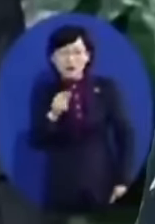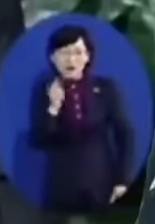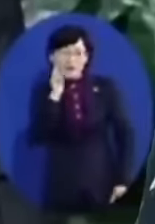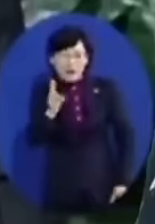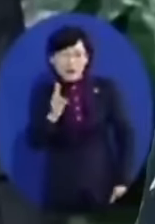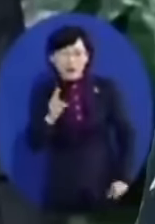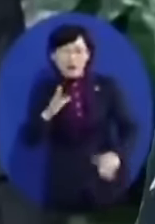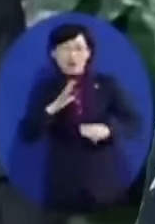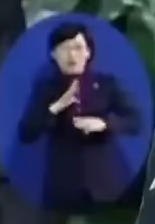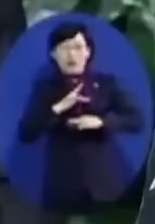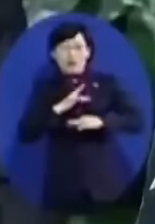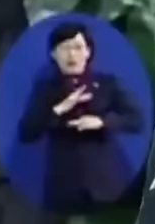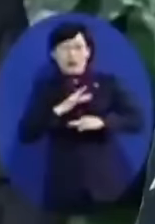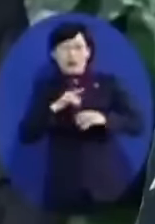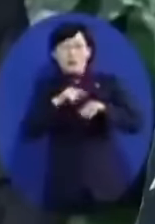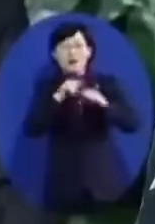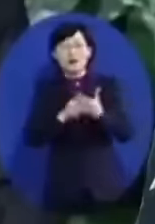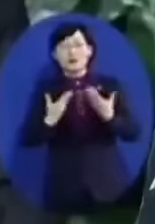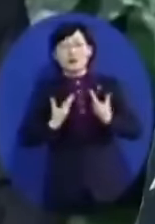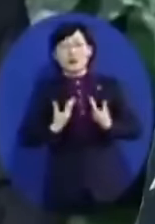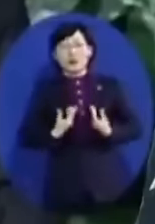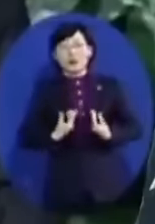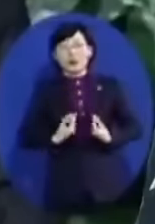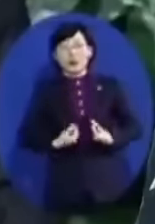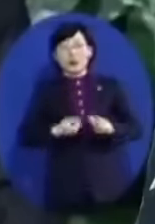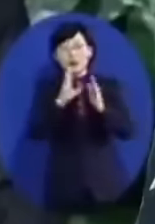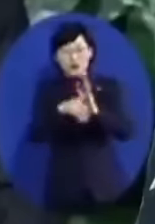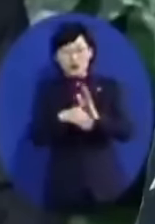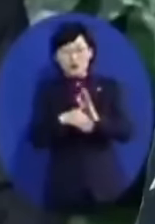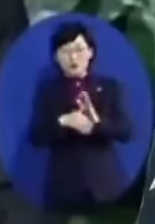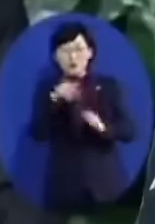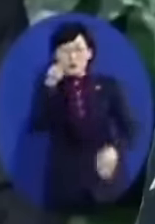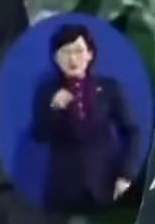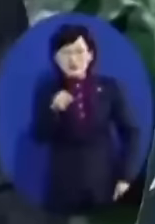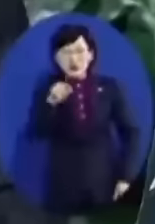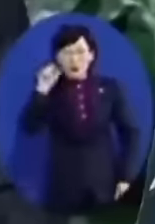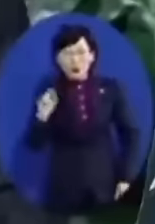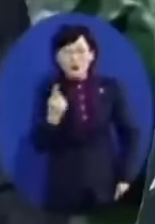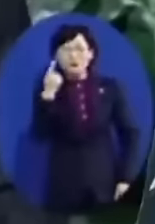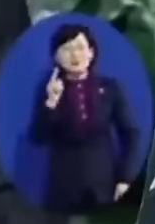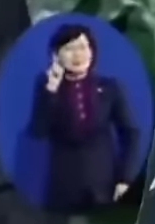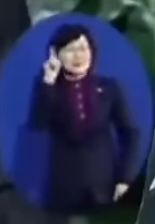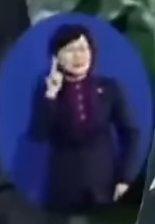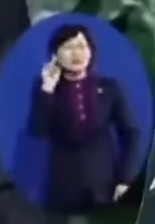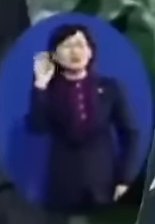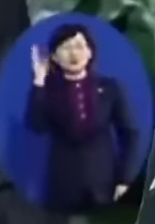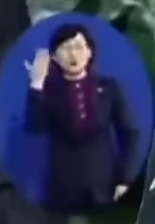두려워하고 낙심할 때 그것이 우리에게 스트레스가 됩니다.